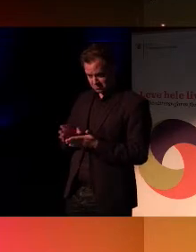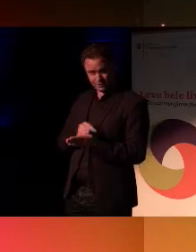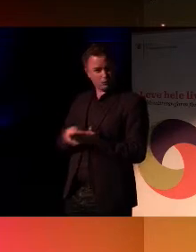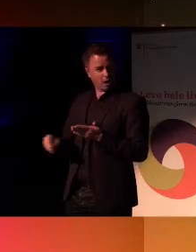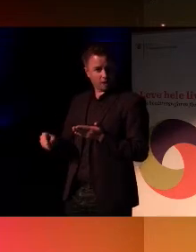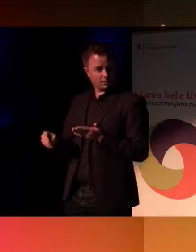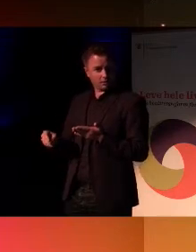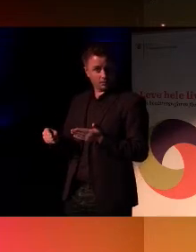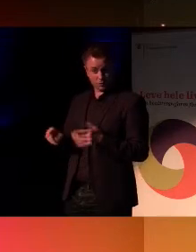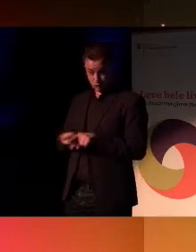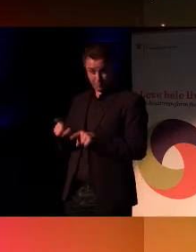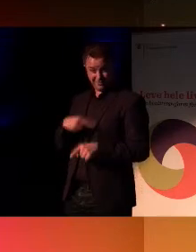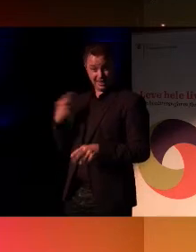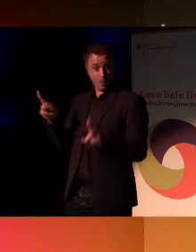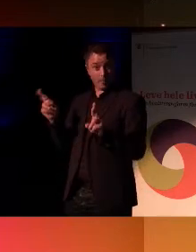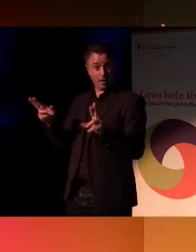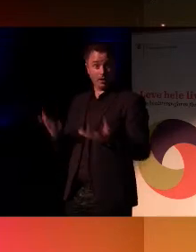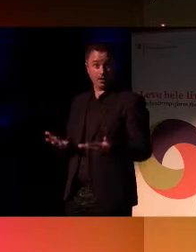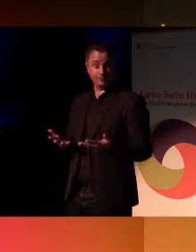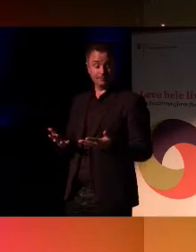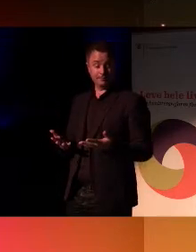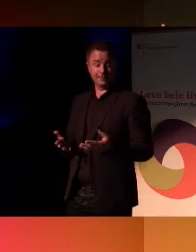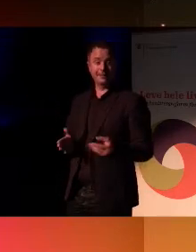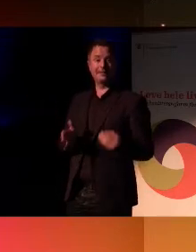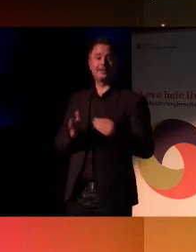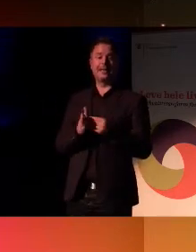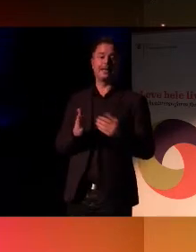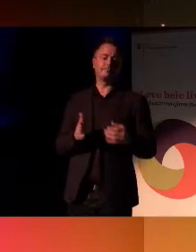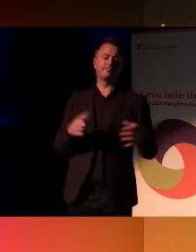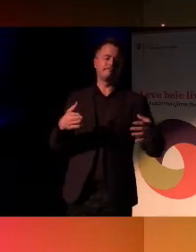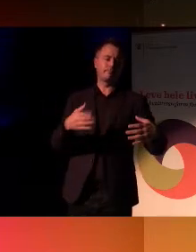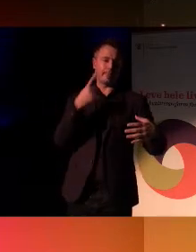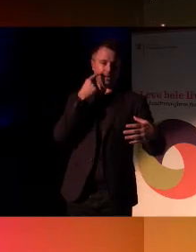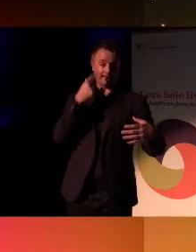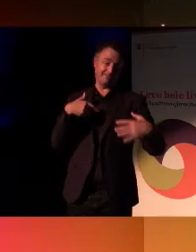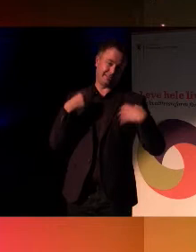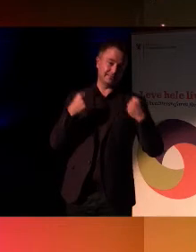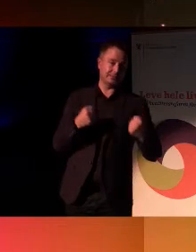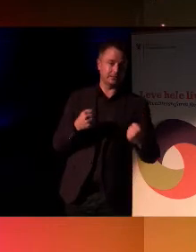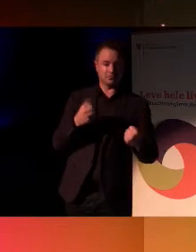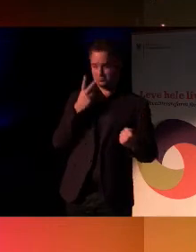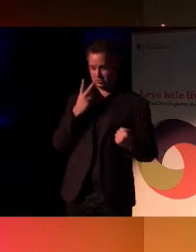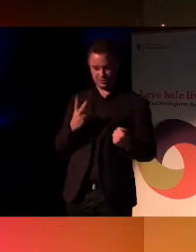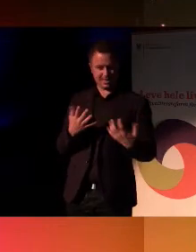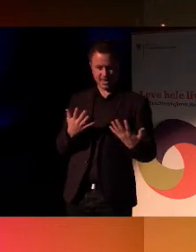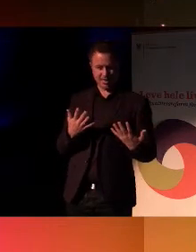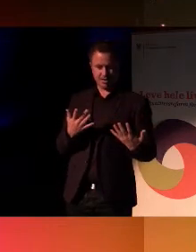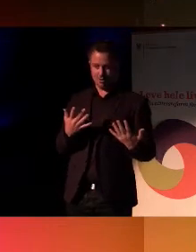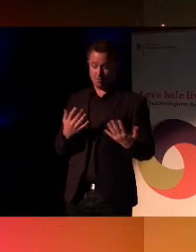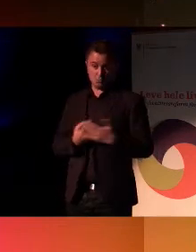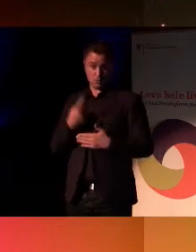så har vi en gruppe om friske eldre som vi skal undersøke for å se om vi kan få svar på hva det som gjør at eldre blir